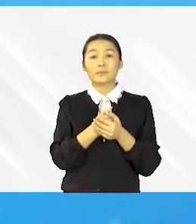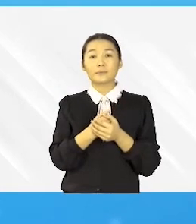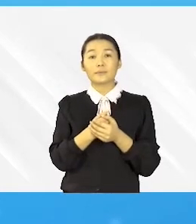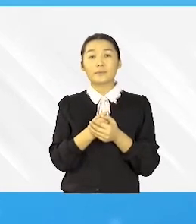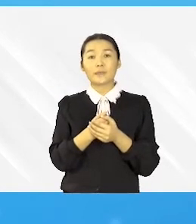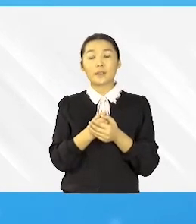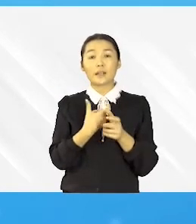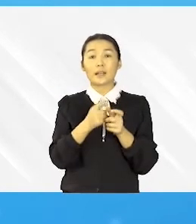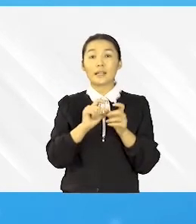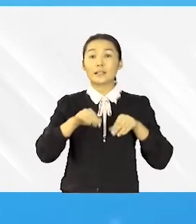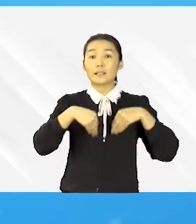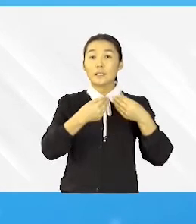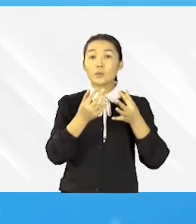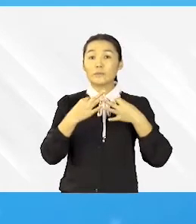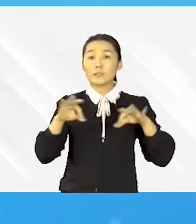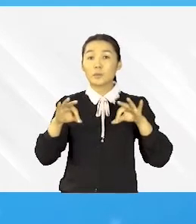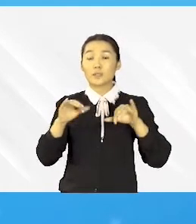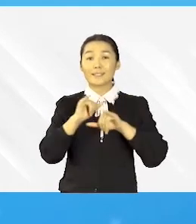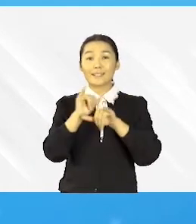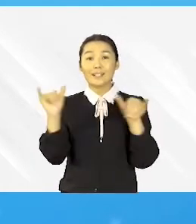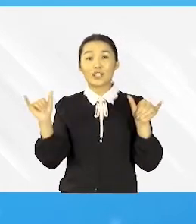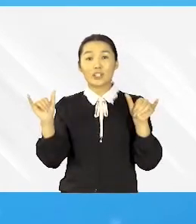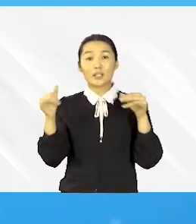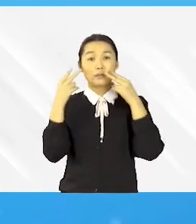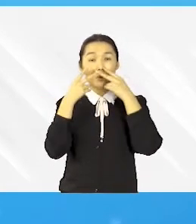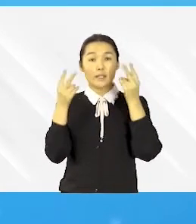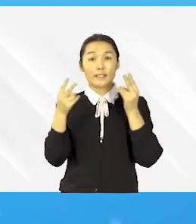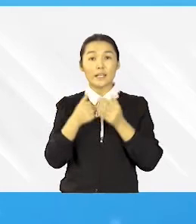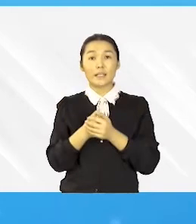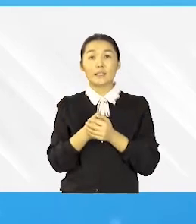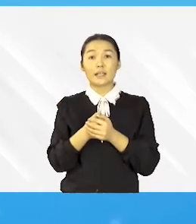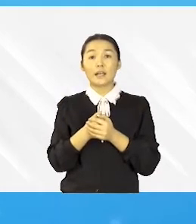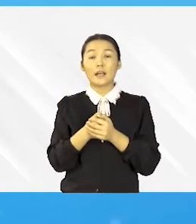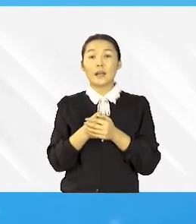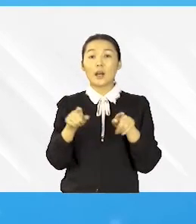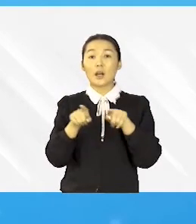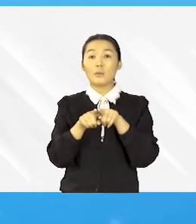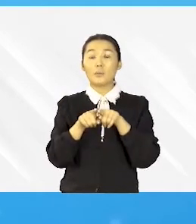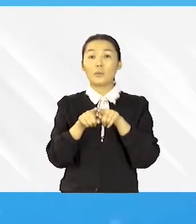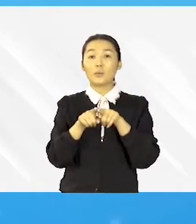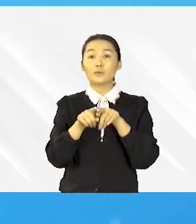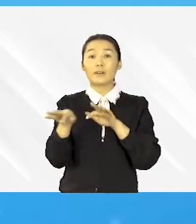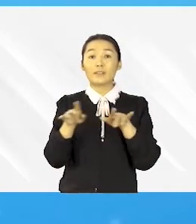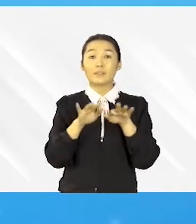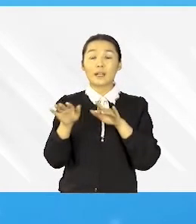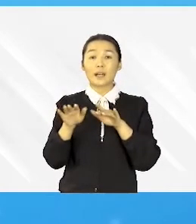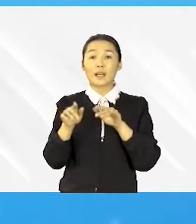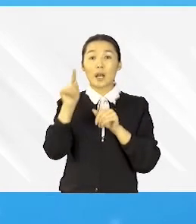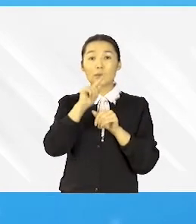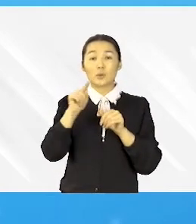изображение. Это дает возможность расширить поле зрения, расширять, будто выдвигая подзорную трубу, или уменьшать